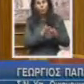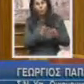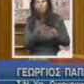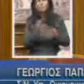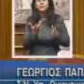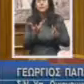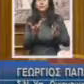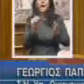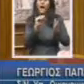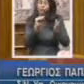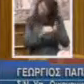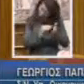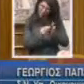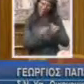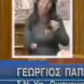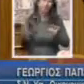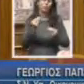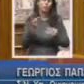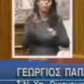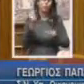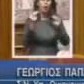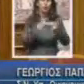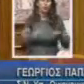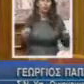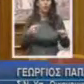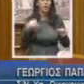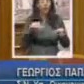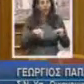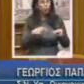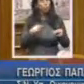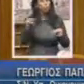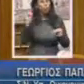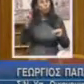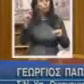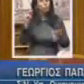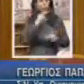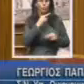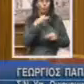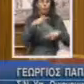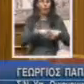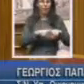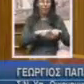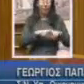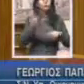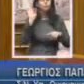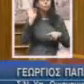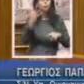είναι ένα ακόμη καλύτερο οικονομικό αποτέλεσμα και σε αυτό έχει δεσμευτεί ο Πρωθυπουργός της χώρας, βάζοντας ένα στόχο